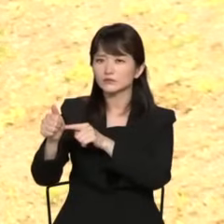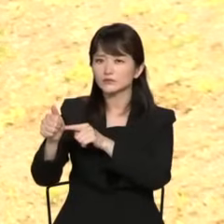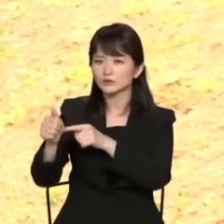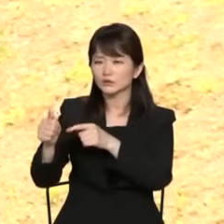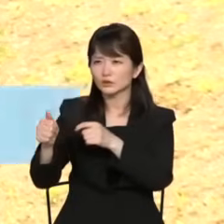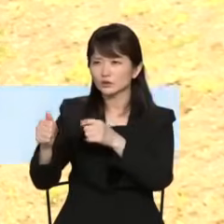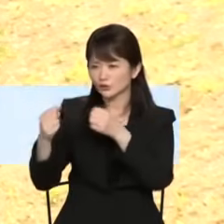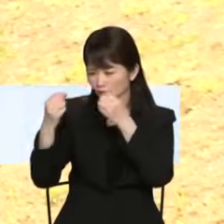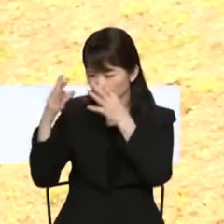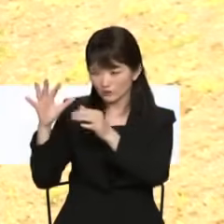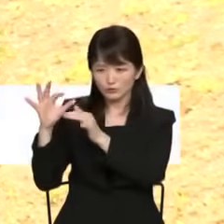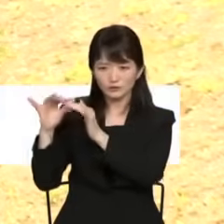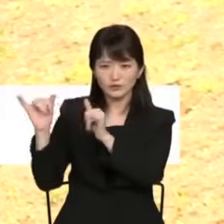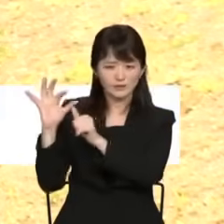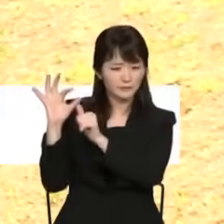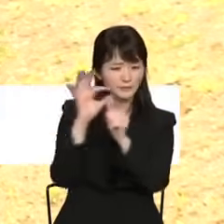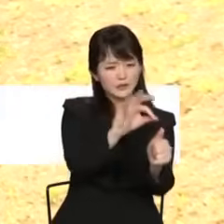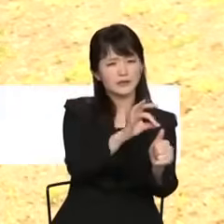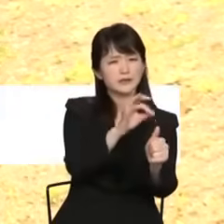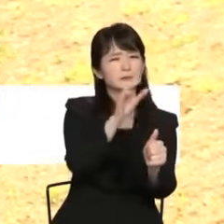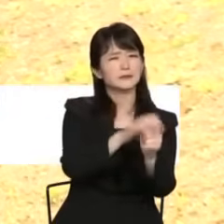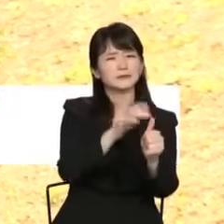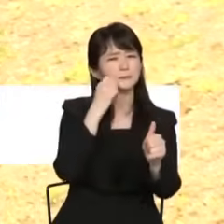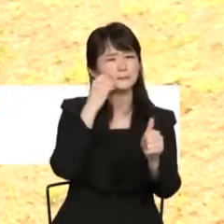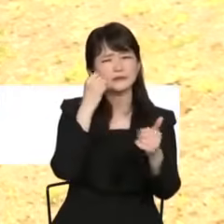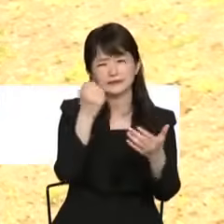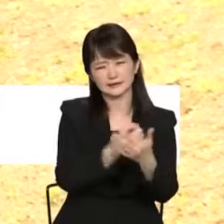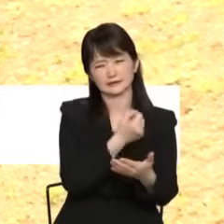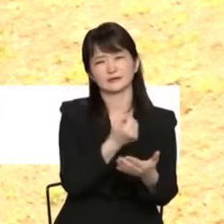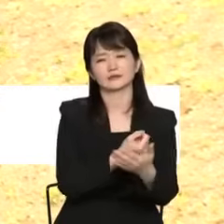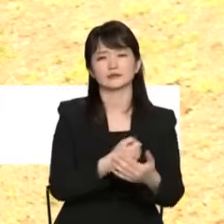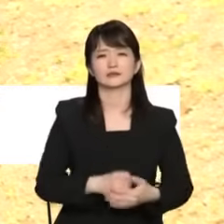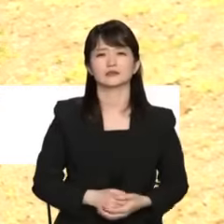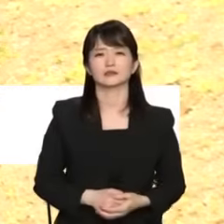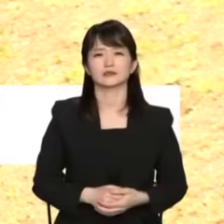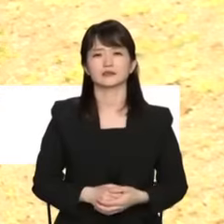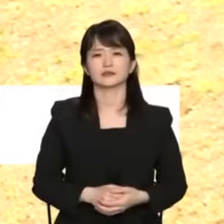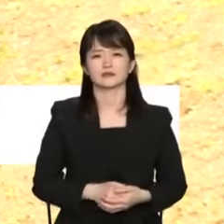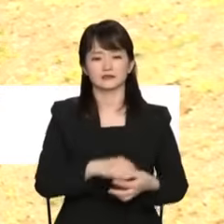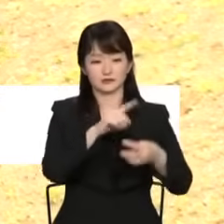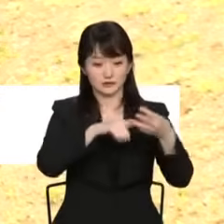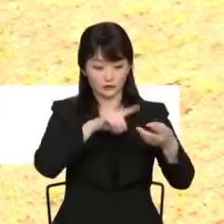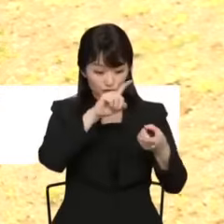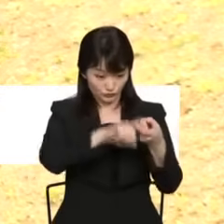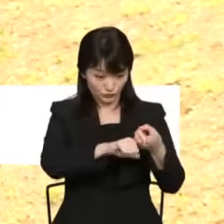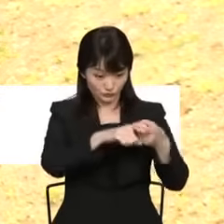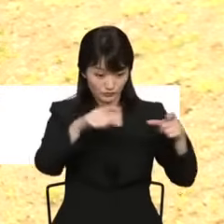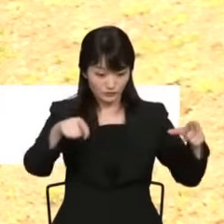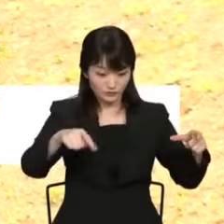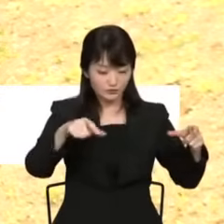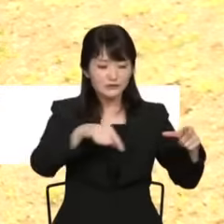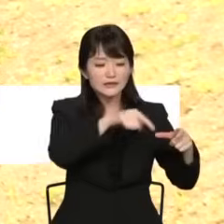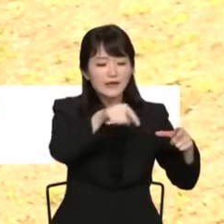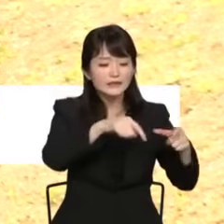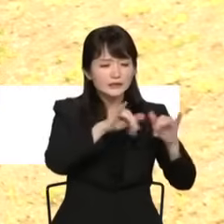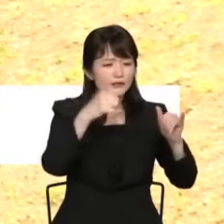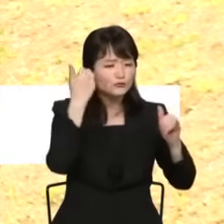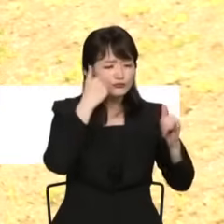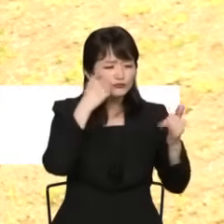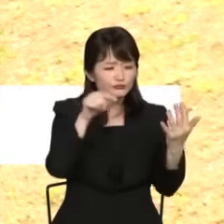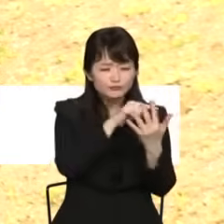정도의 용기는 없으신 것 같습니다. 그래서 참 안타깝습니다. 지금 또 아마 소위 친윤이라고 하는 카테고리 안에서 또 찾으려고 하시는 것